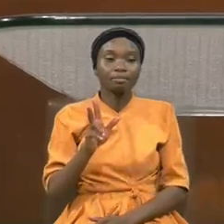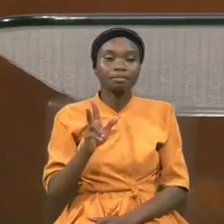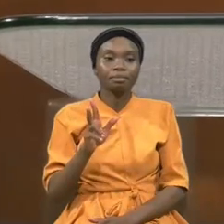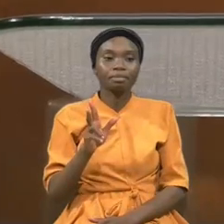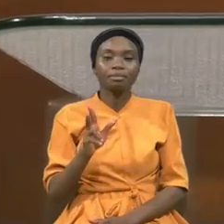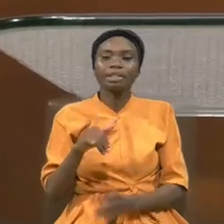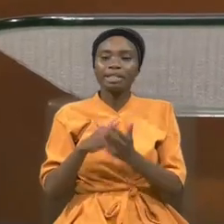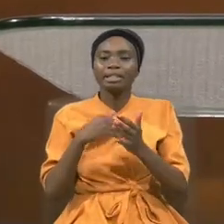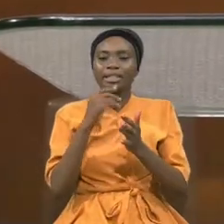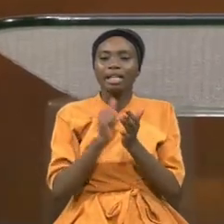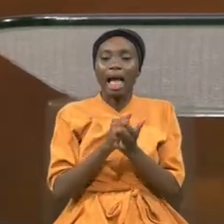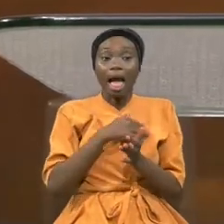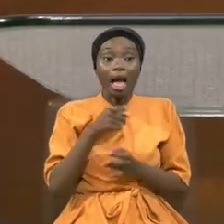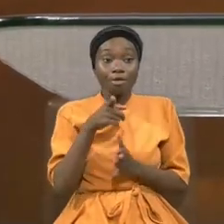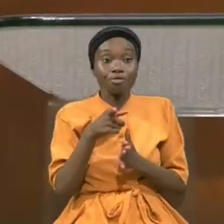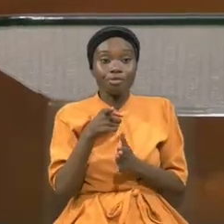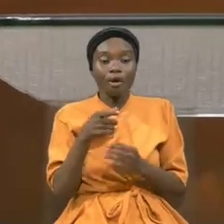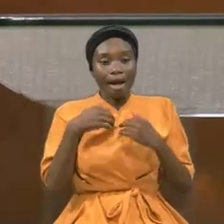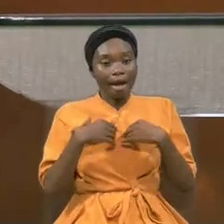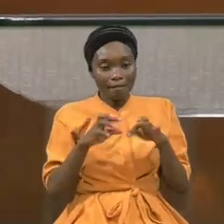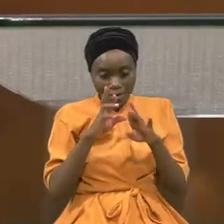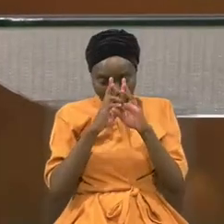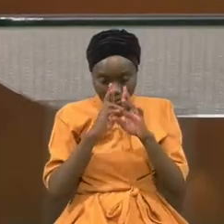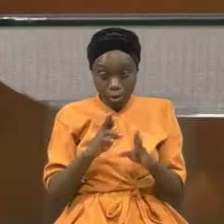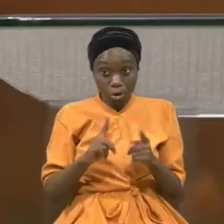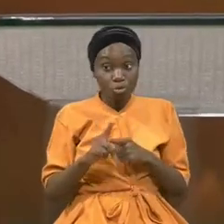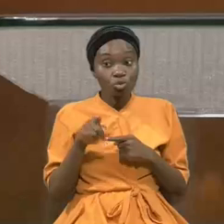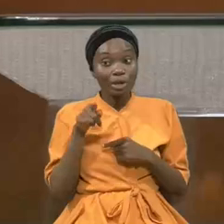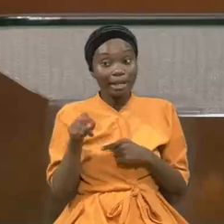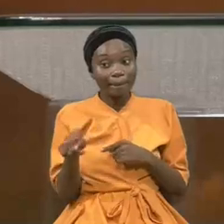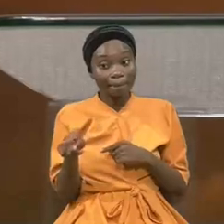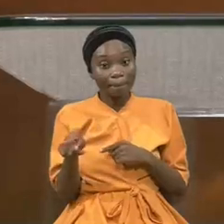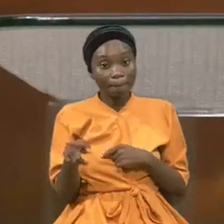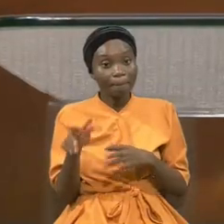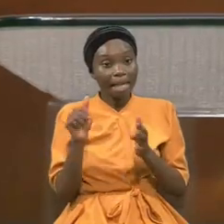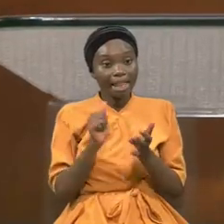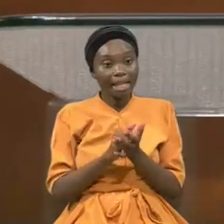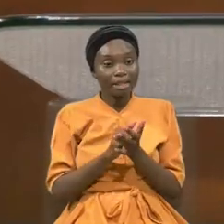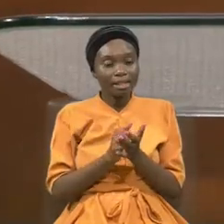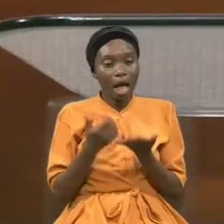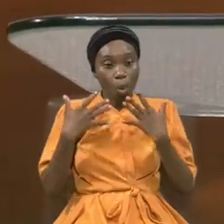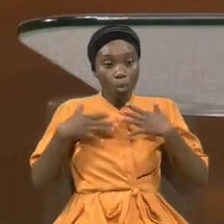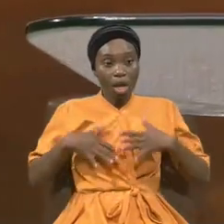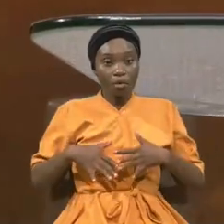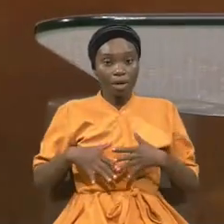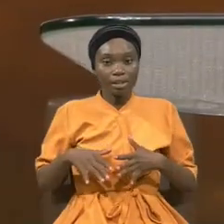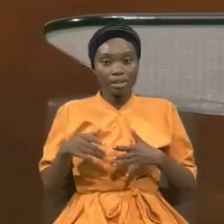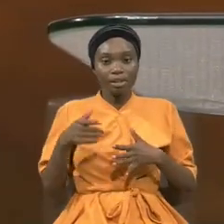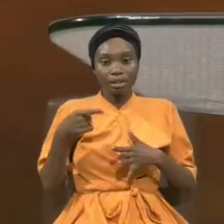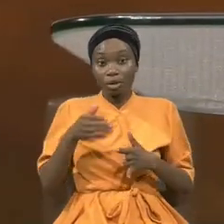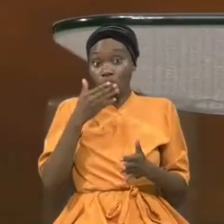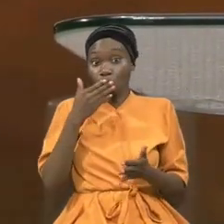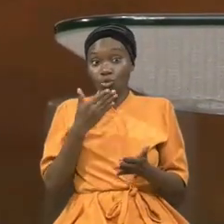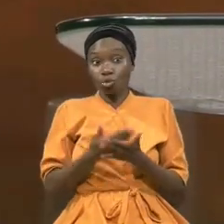Verset 3 dit, si tournant vos regards vers celui qui porte l'habit magnifique,